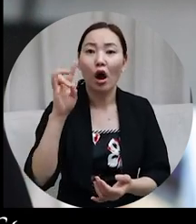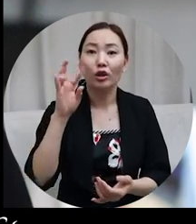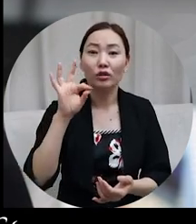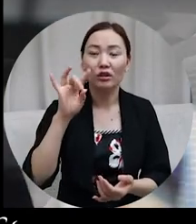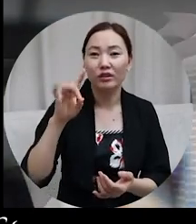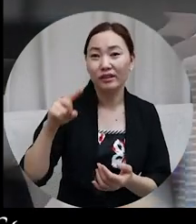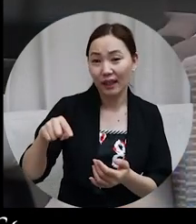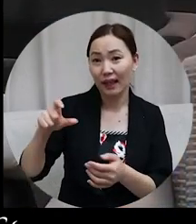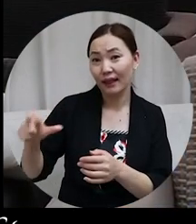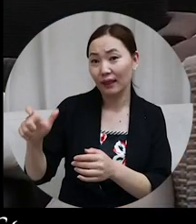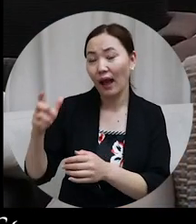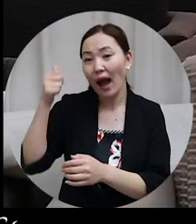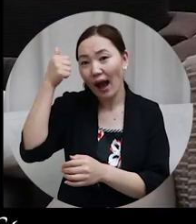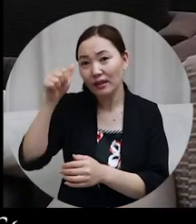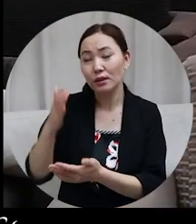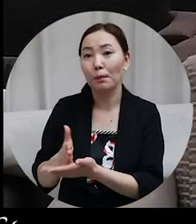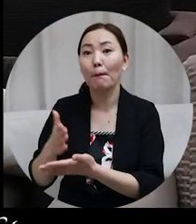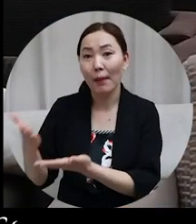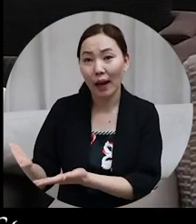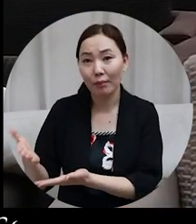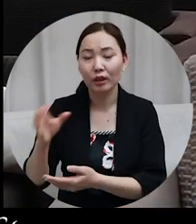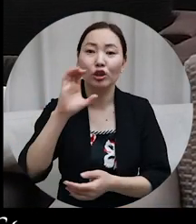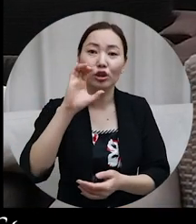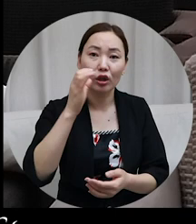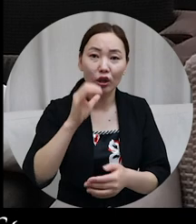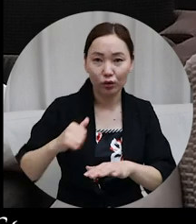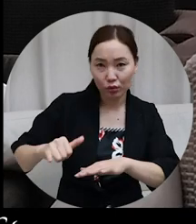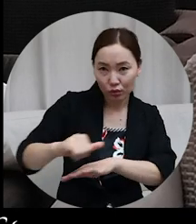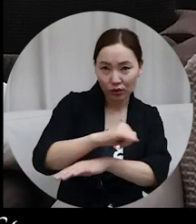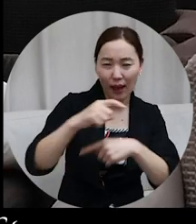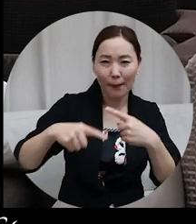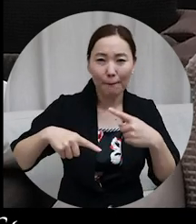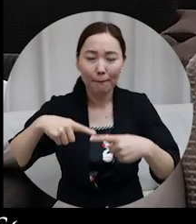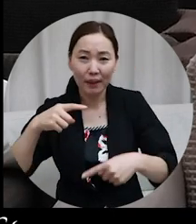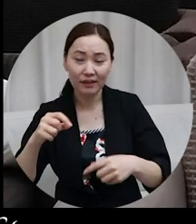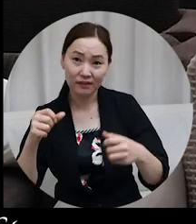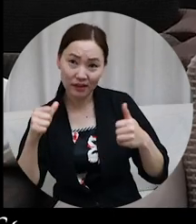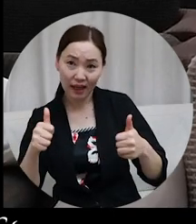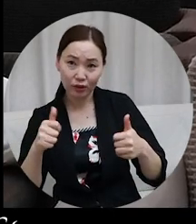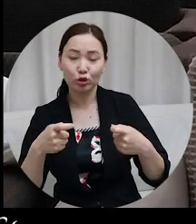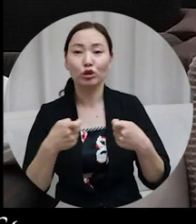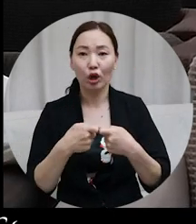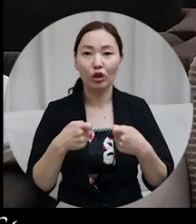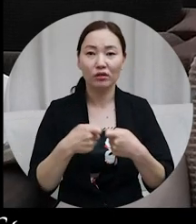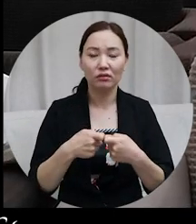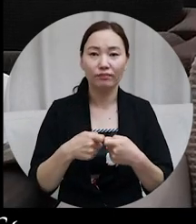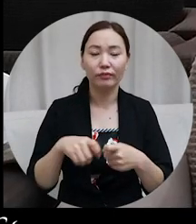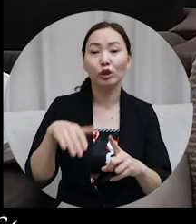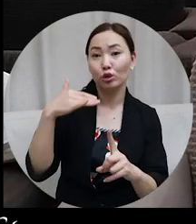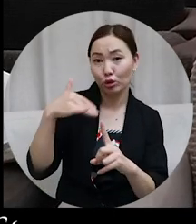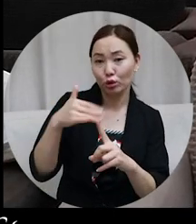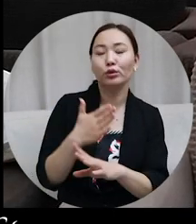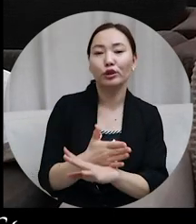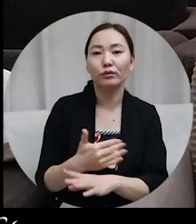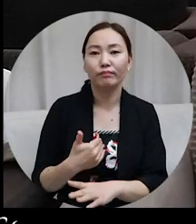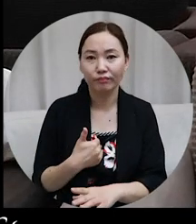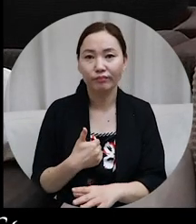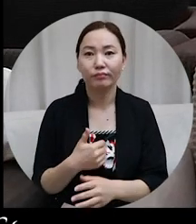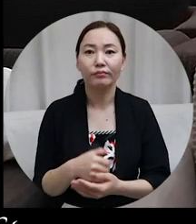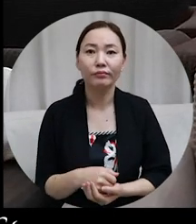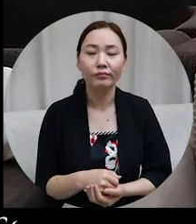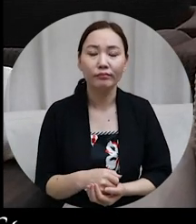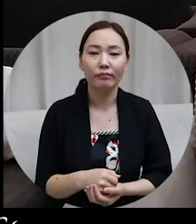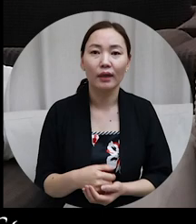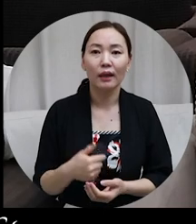л хамгийн сайн. Хэрвээ чи яг ийм л тоонортой хангалгаа хийх гэж байгаа бол Солонгос руу л яв гэж тэгжсэн.